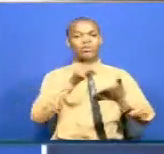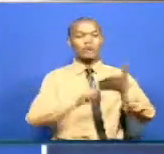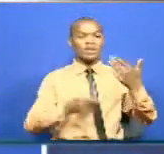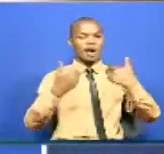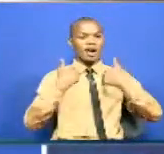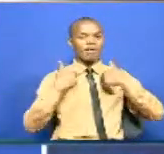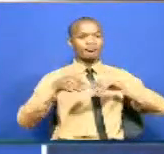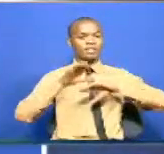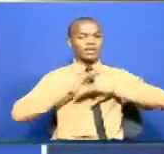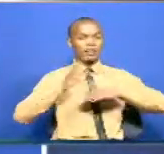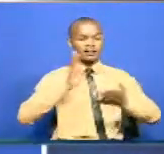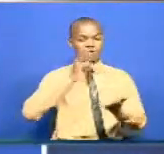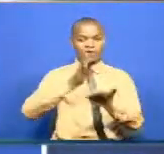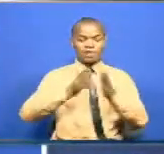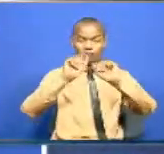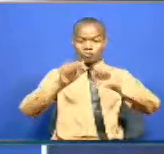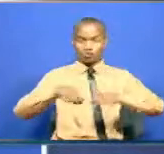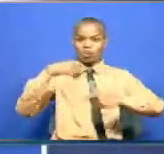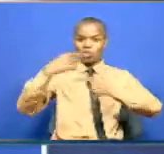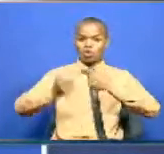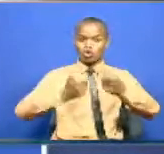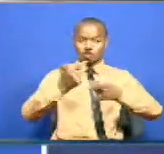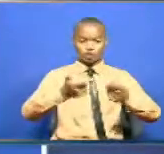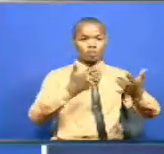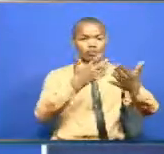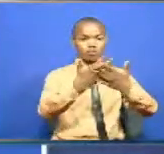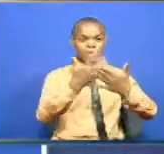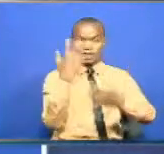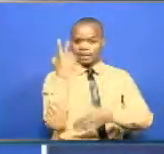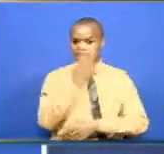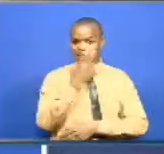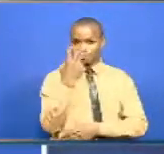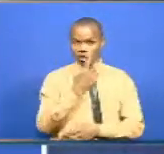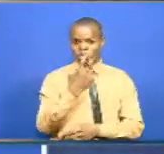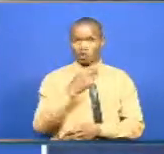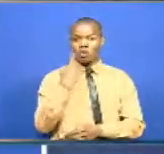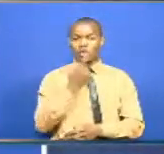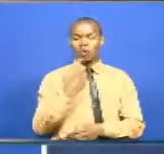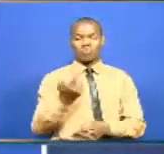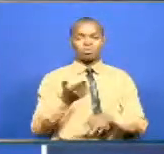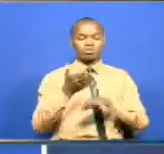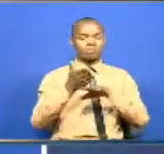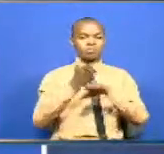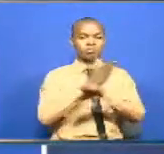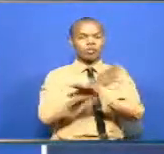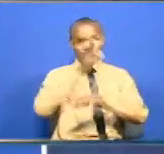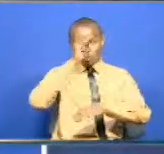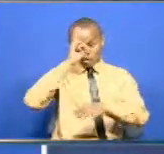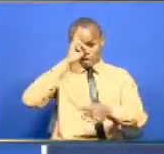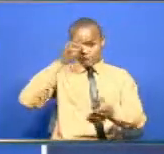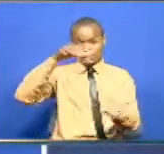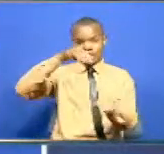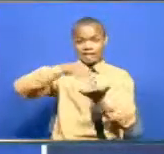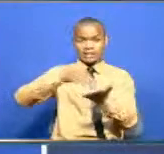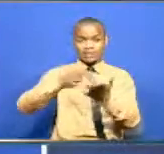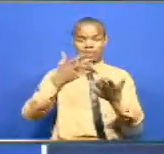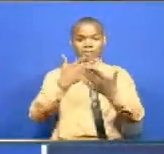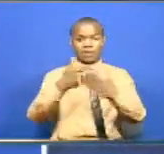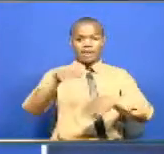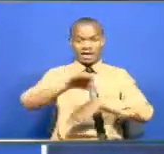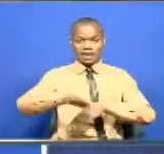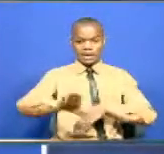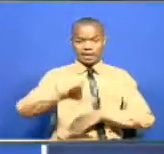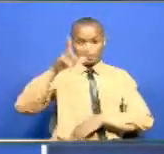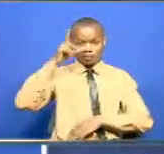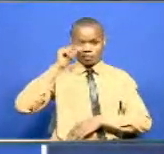madhubuti za kuendelea kuwazuilia washukiwa ambao wamekuwa wakizuiliwa katika kituo cha polisi cha Port mjini Mombasa